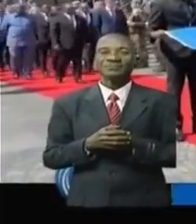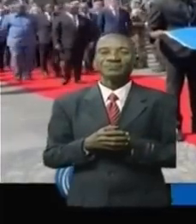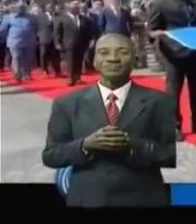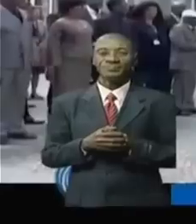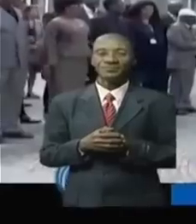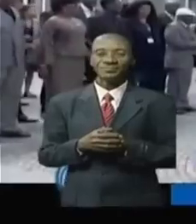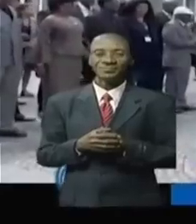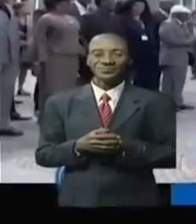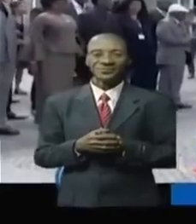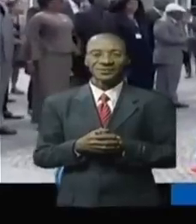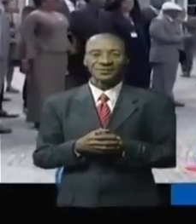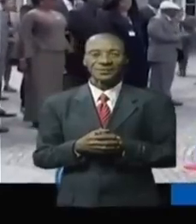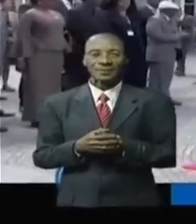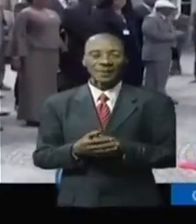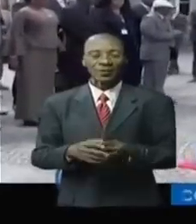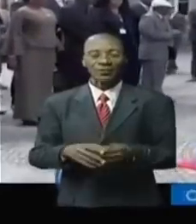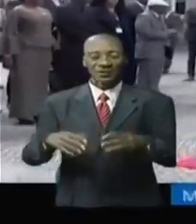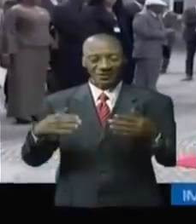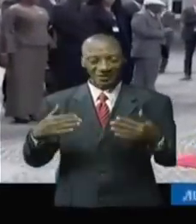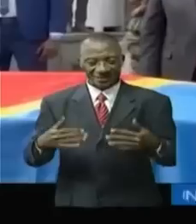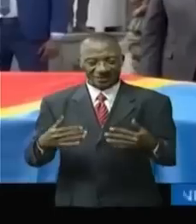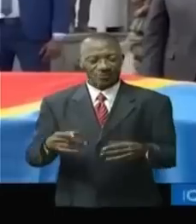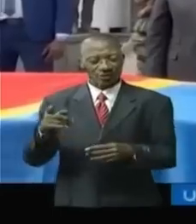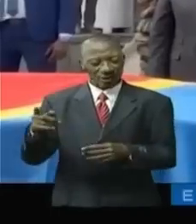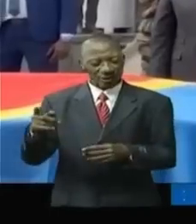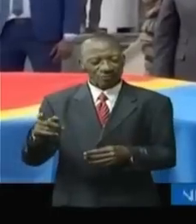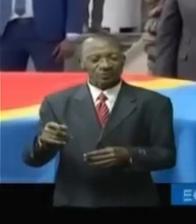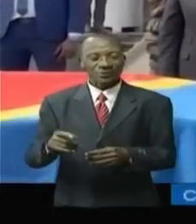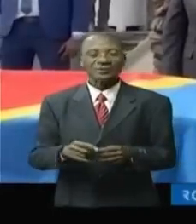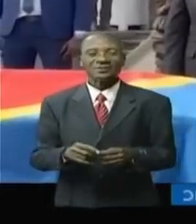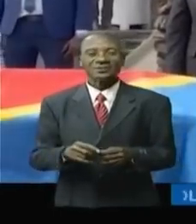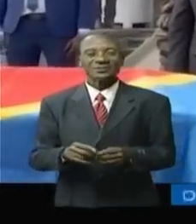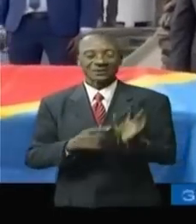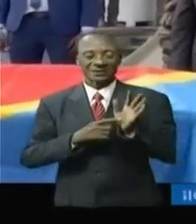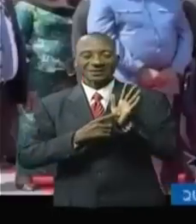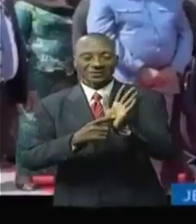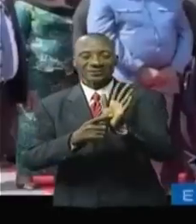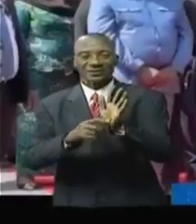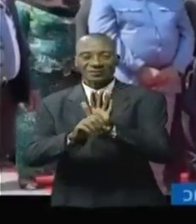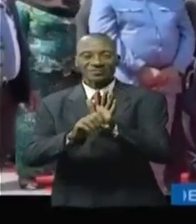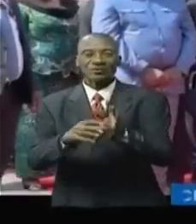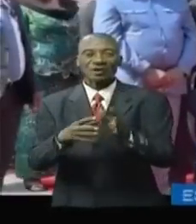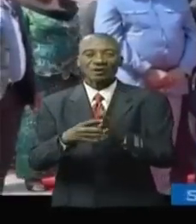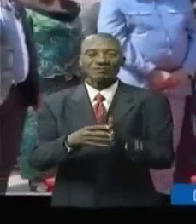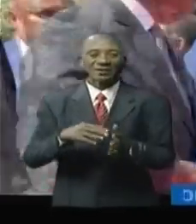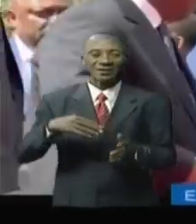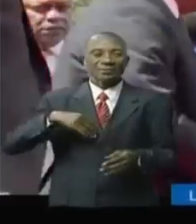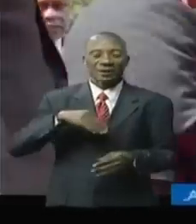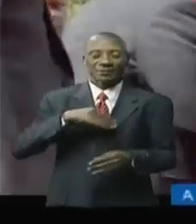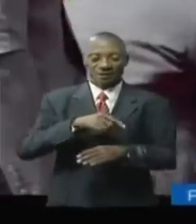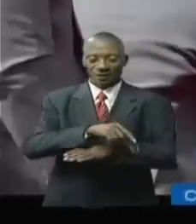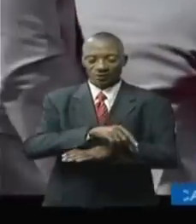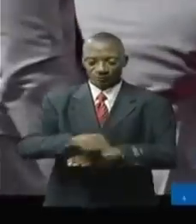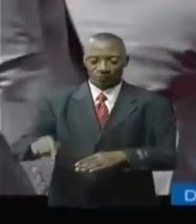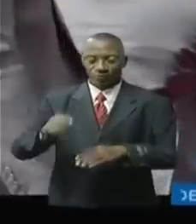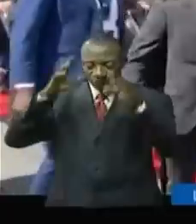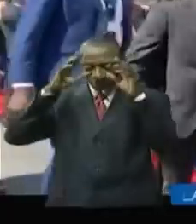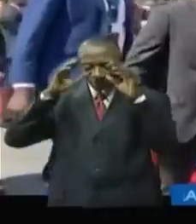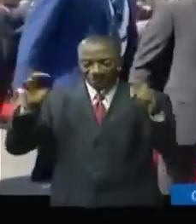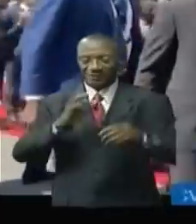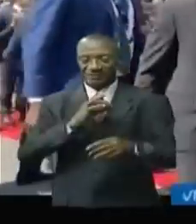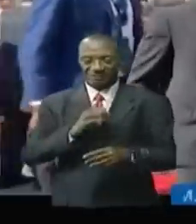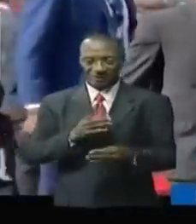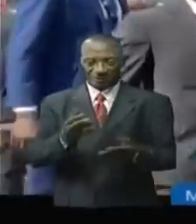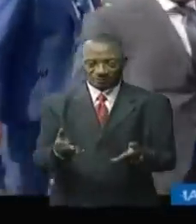Cette cérémonie sobre mais pleine de signification a été organisée en présence des membres du cabinet des chefs de l'État et autres